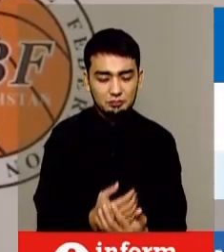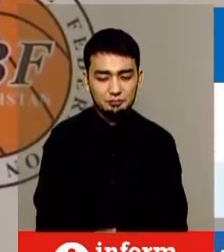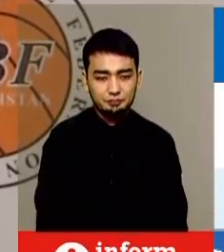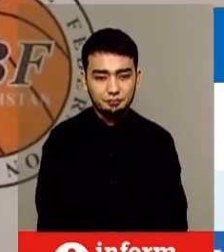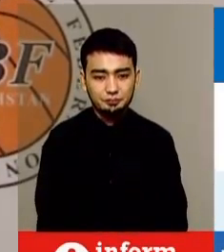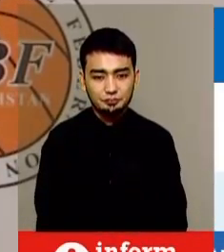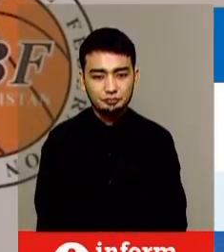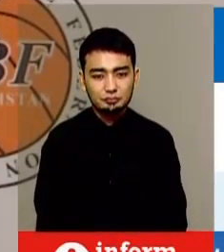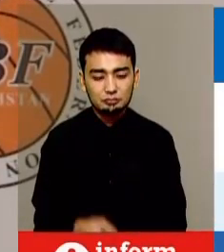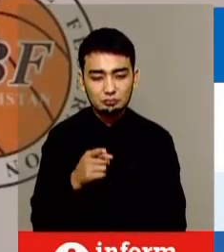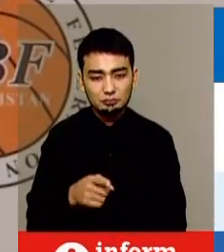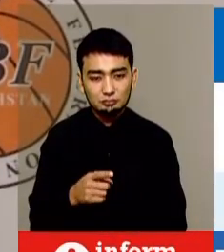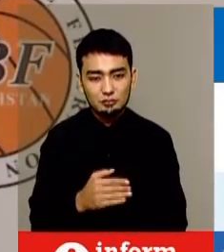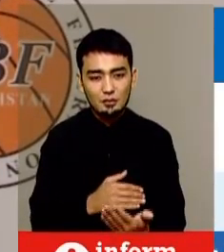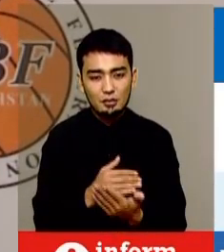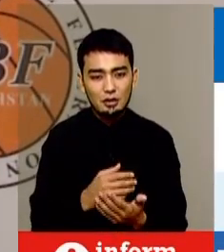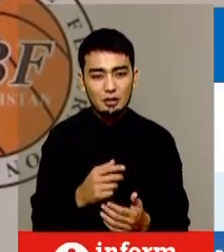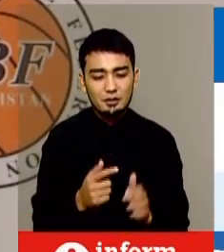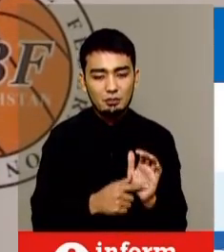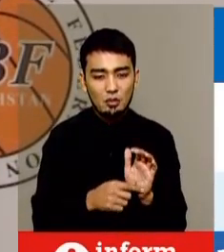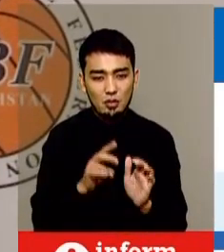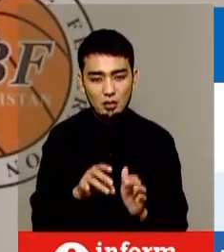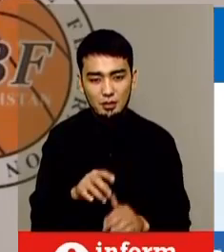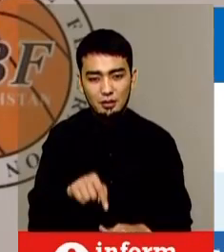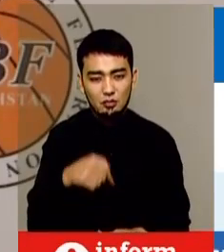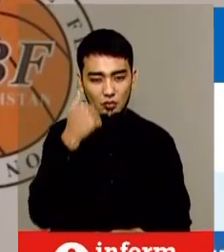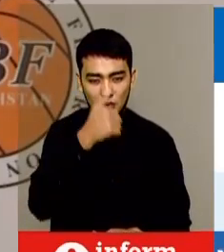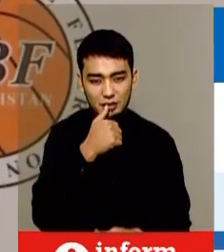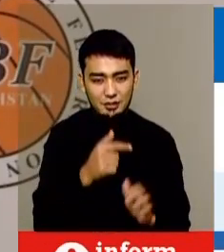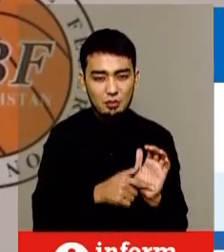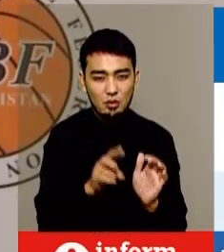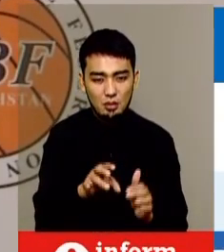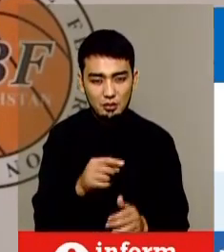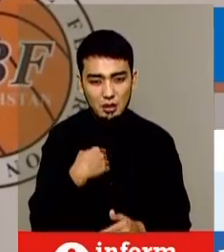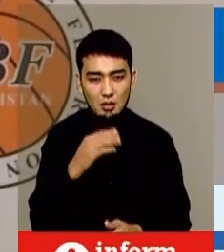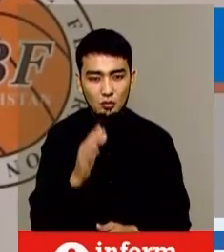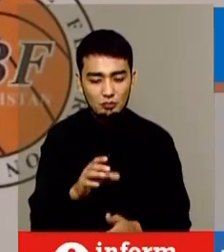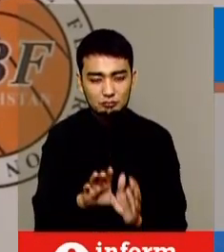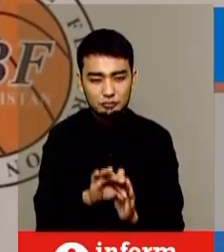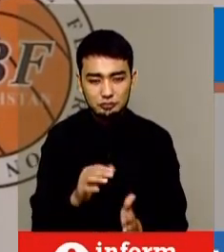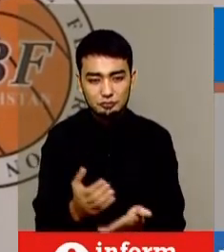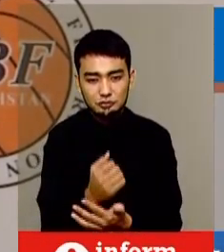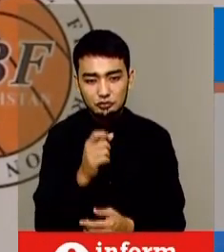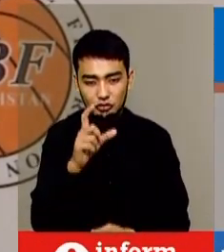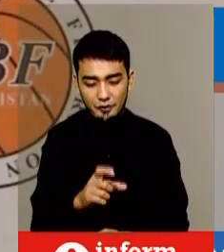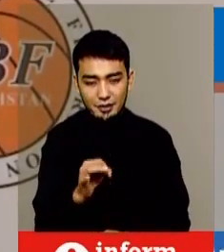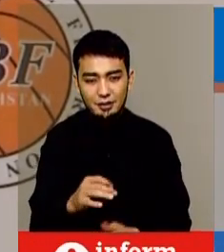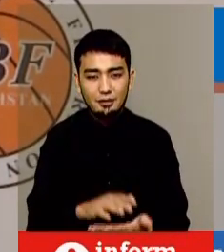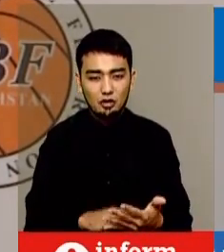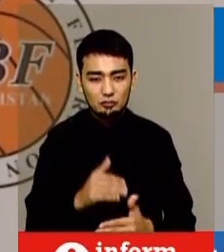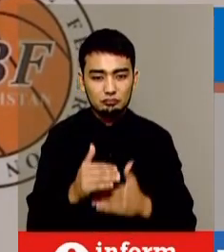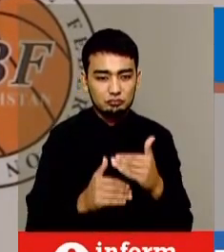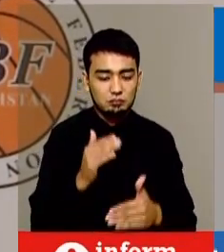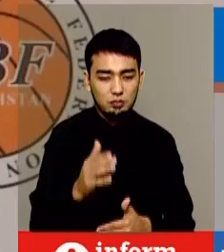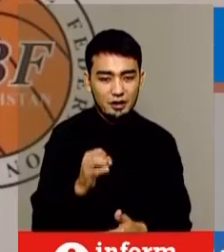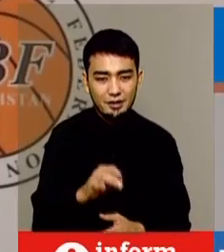с 2 по 7 ноября этого года. 7 ноября мы определим победителя и будем награждать.